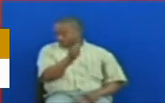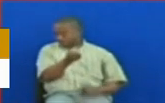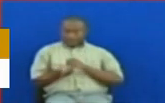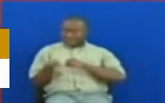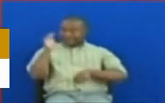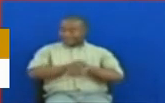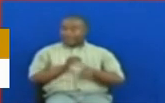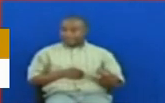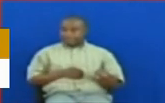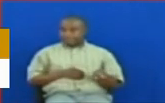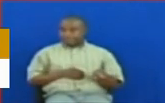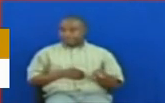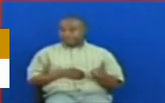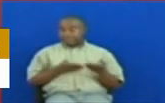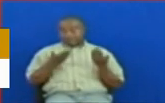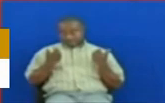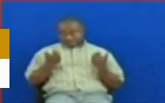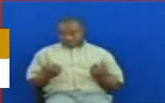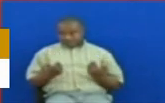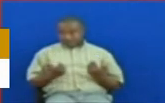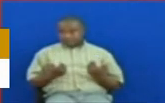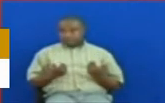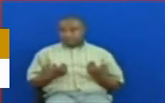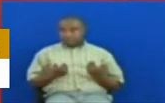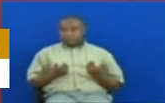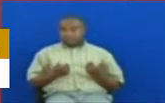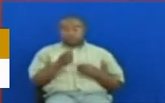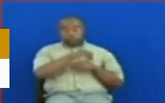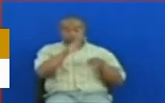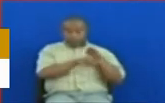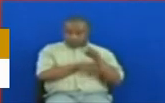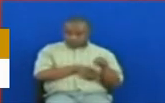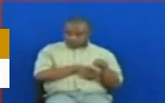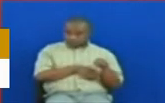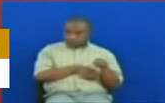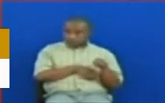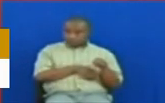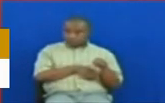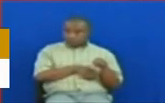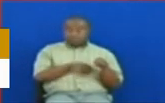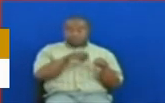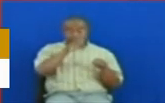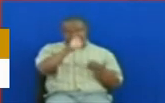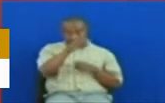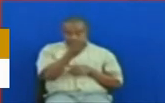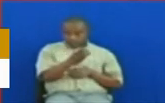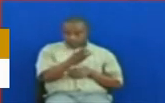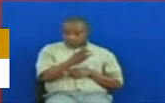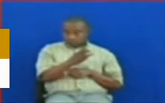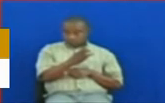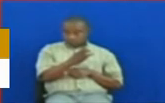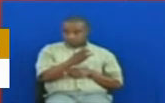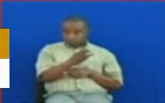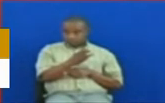hiyo ina maana wanavyoenda sasa hivi, mwingine ni deputy, atafanya udeputy wake miaka mitatu